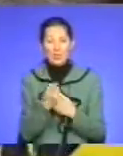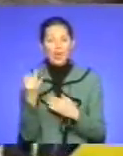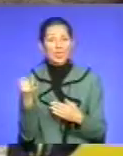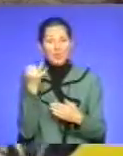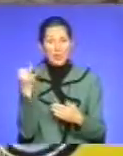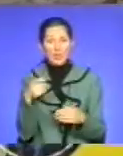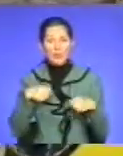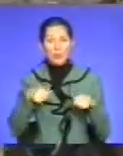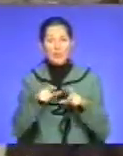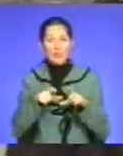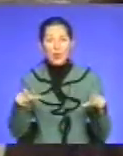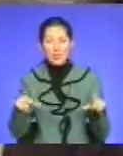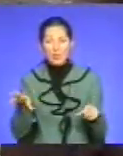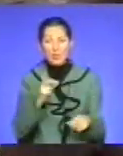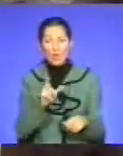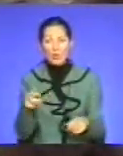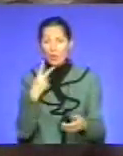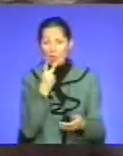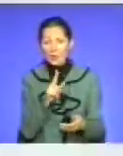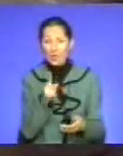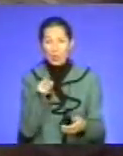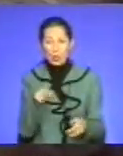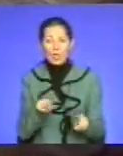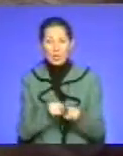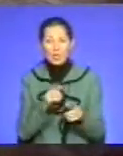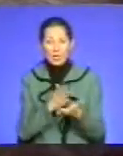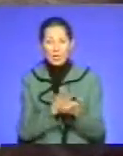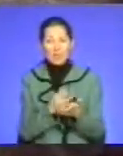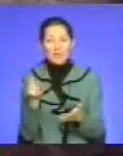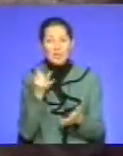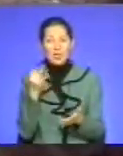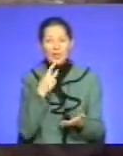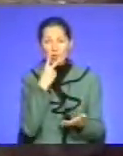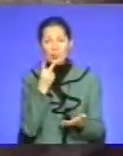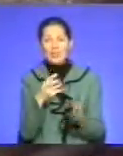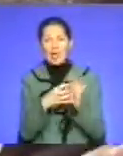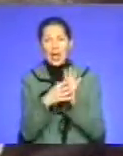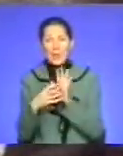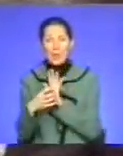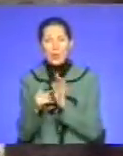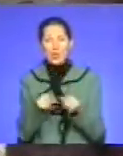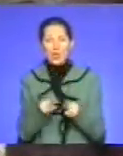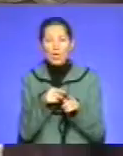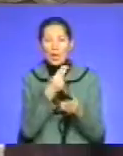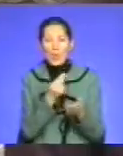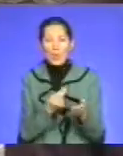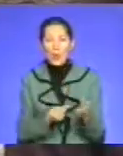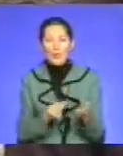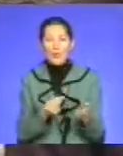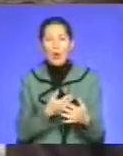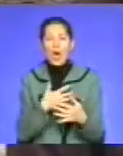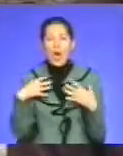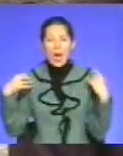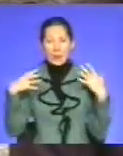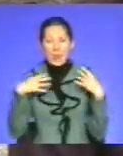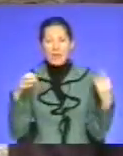з інтересом дивляться, що це саме відбувається. Найцікавіше роздивитися емблеми, що це таке зображено, на якісь такі леви на